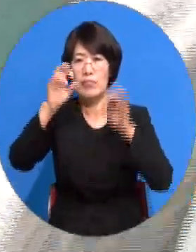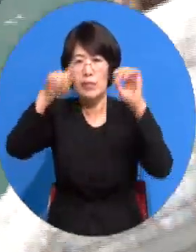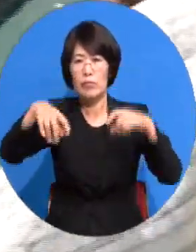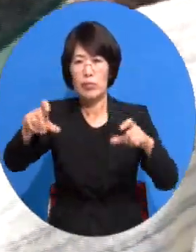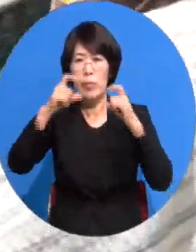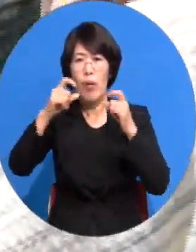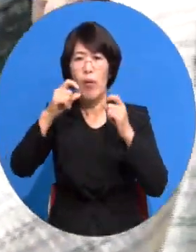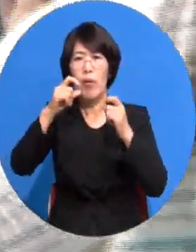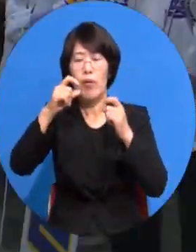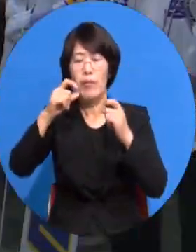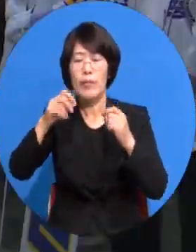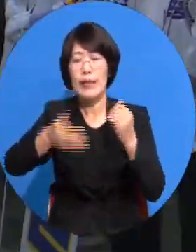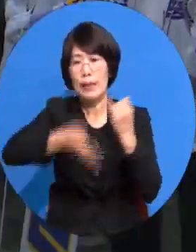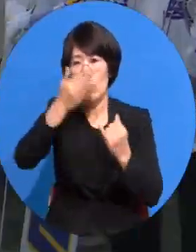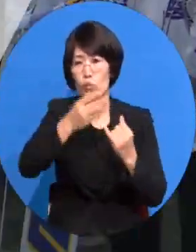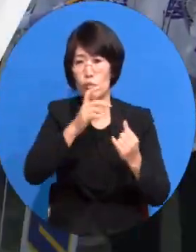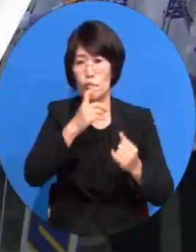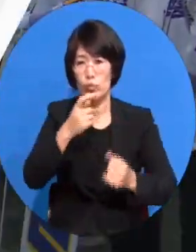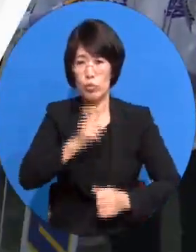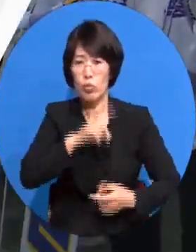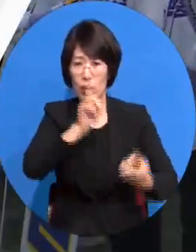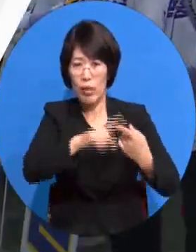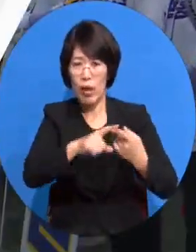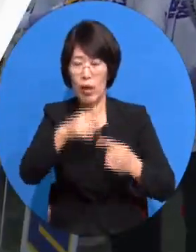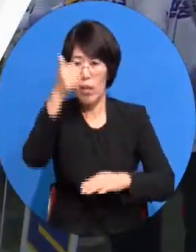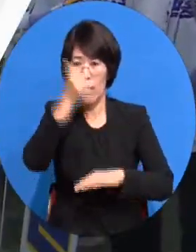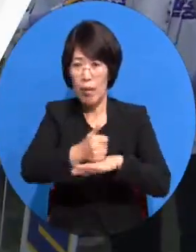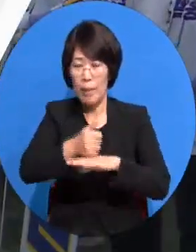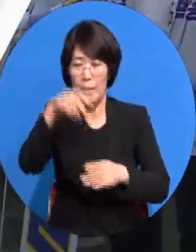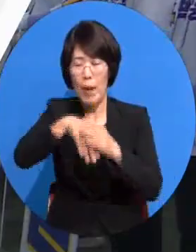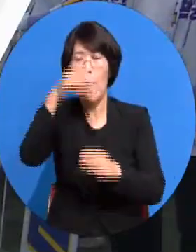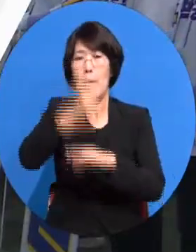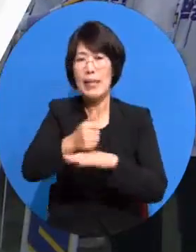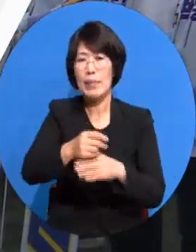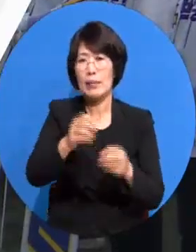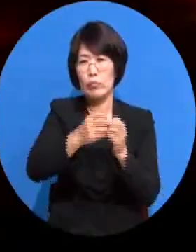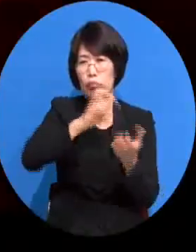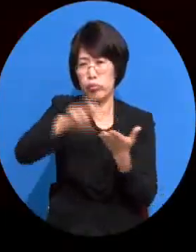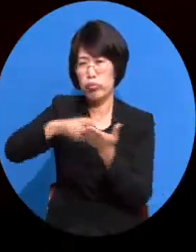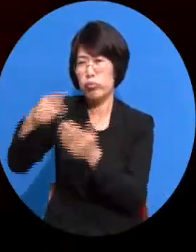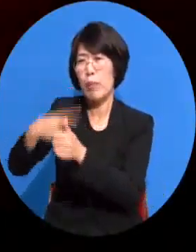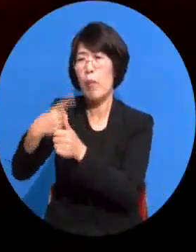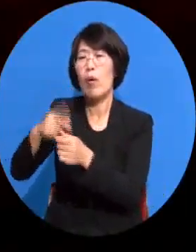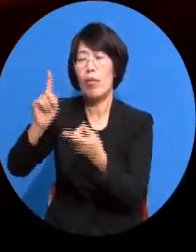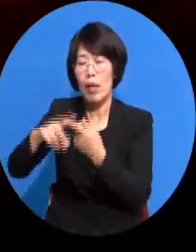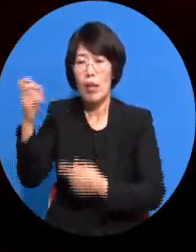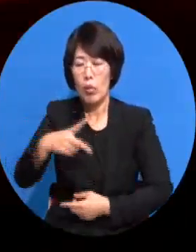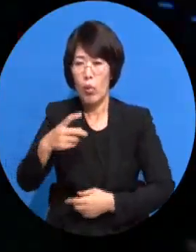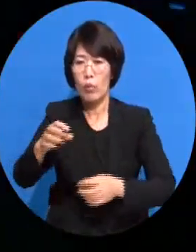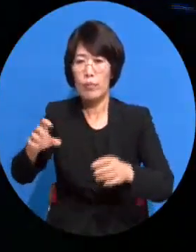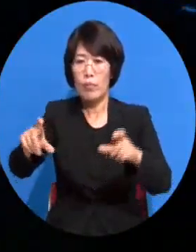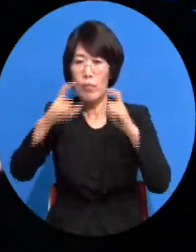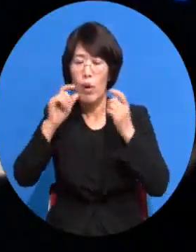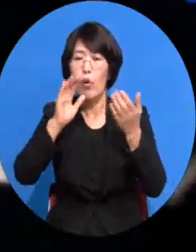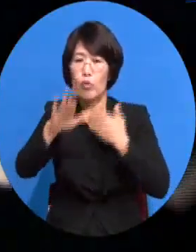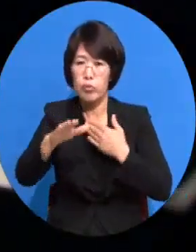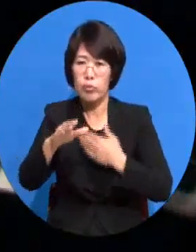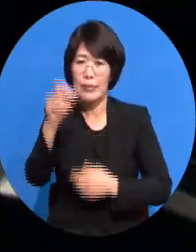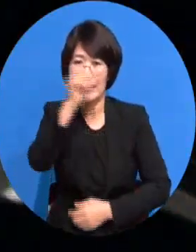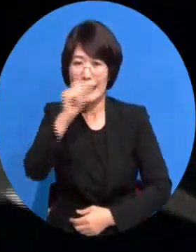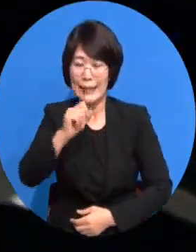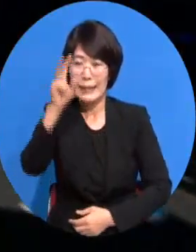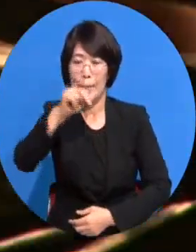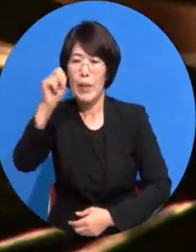받았던 성추행 의혹과 관련해 선거 막판 다량으로 발송됐던 문자 메시지. 무혐의 처분 이후 이뤄진 소셜미디어